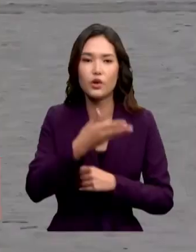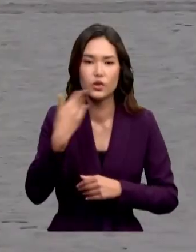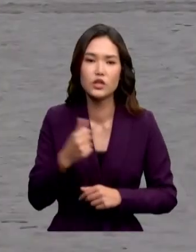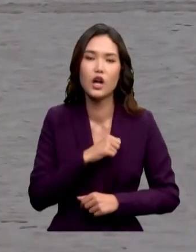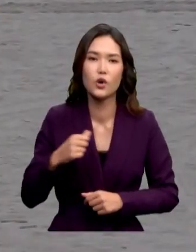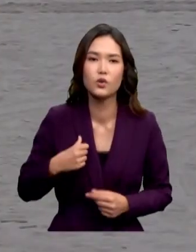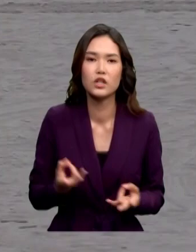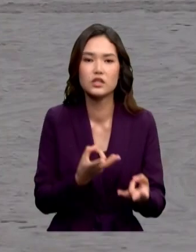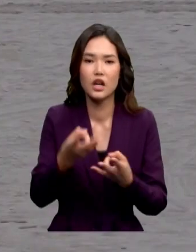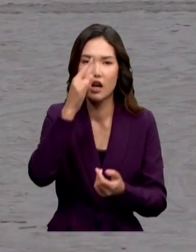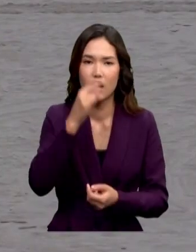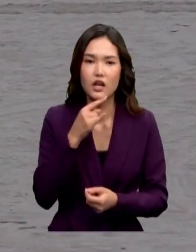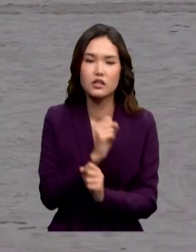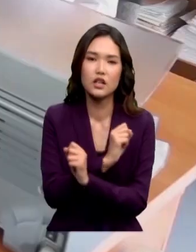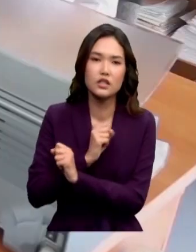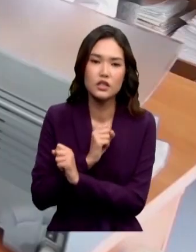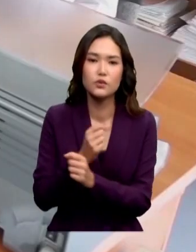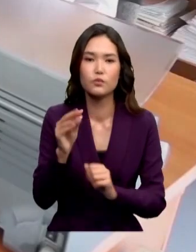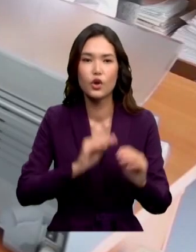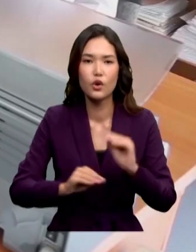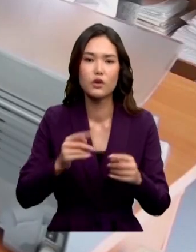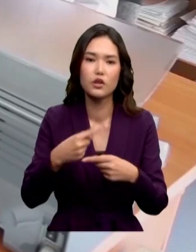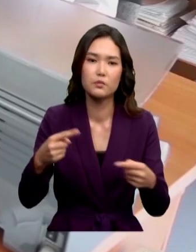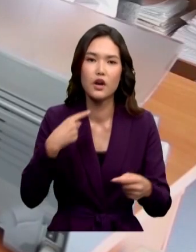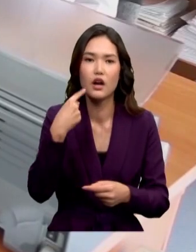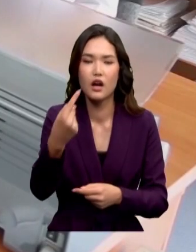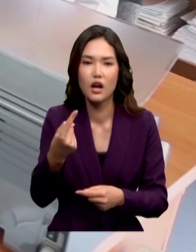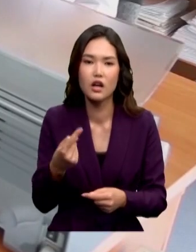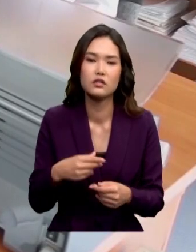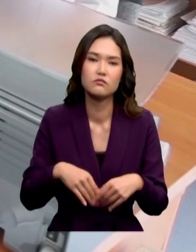өзінде қазақстандықтар демалу мен емделуге бұрынғыдан 6%-ға